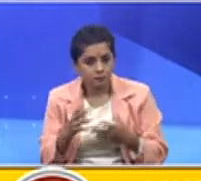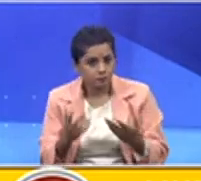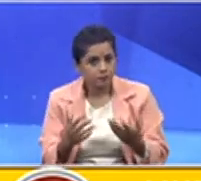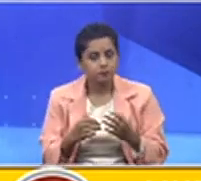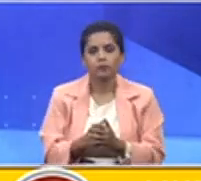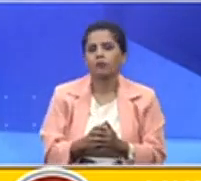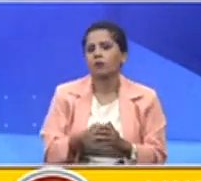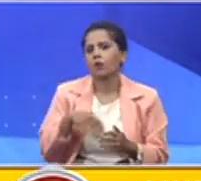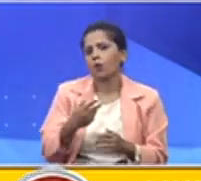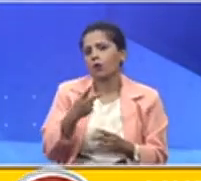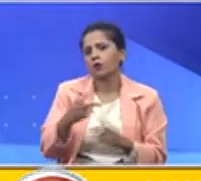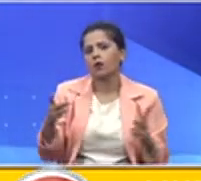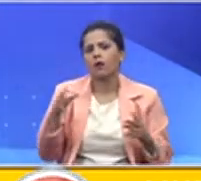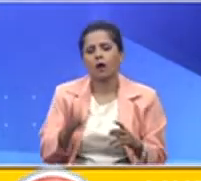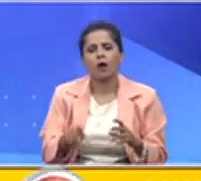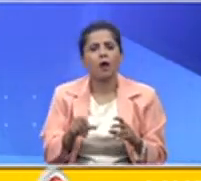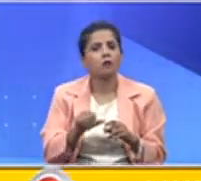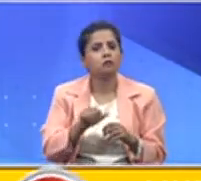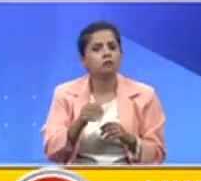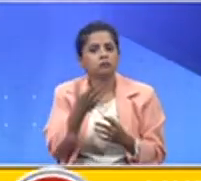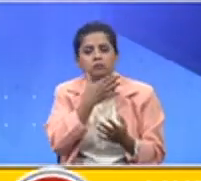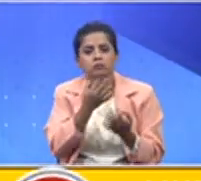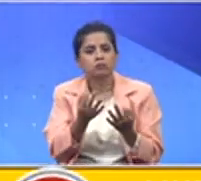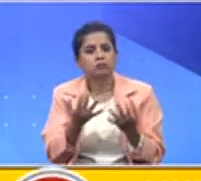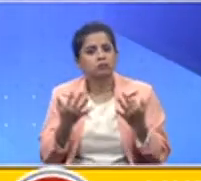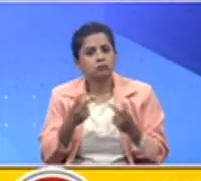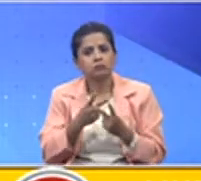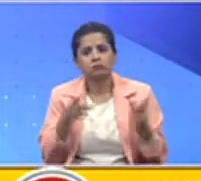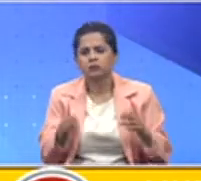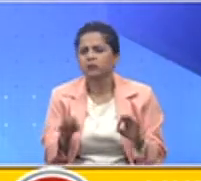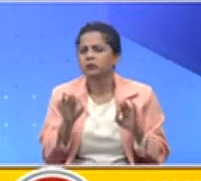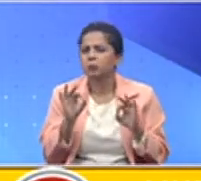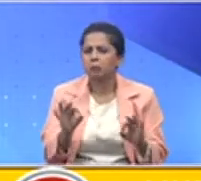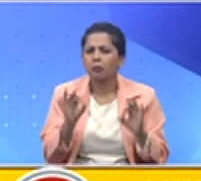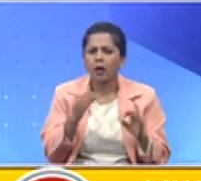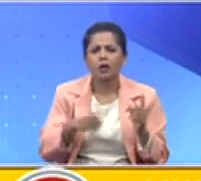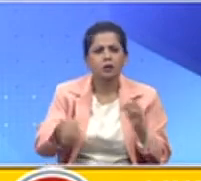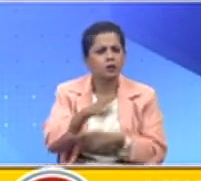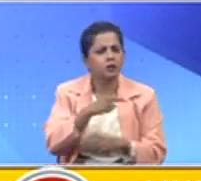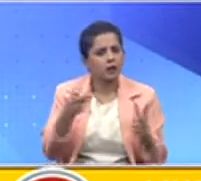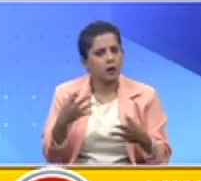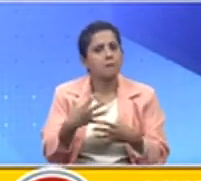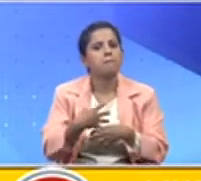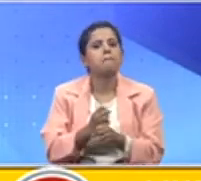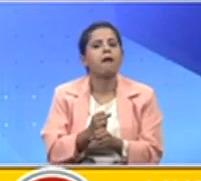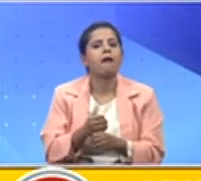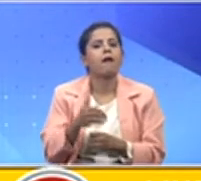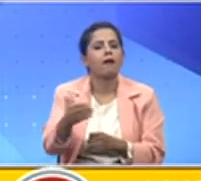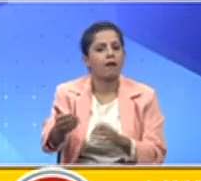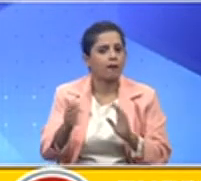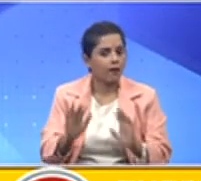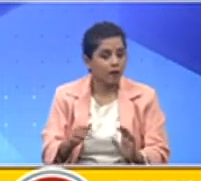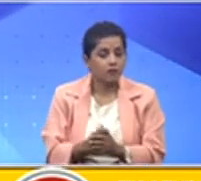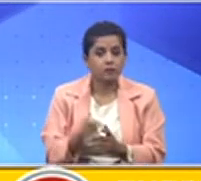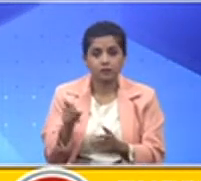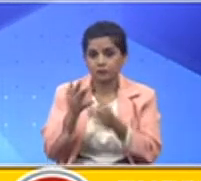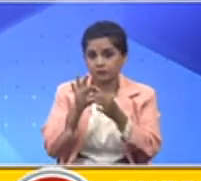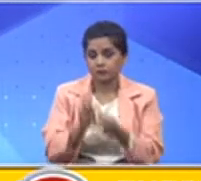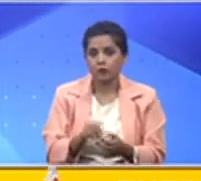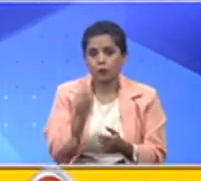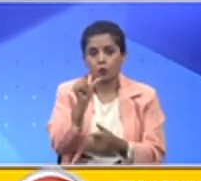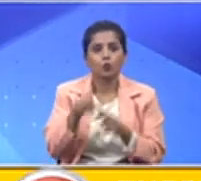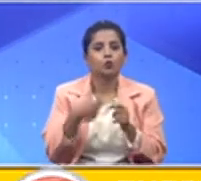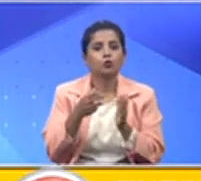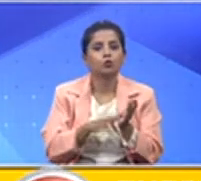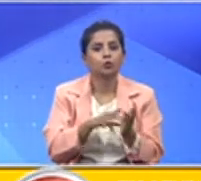अपभ्रहुश शैली जैसी कई विशिष्ट शैलियों में बनेंगे इन्हें उज्जेन